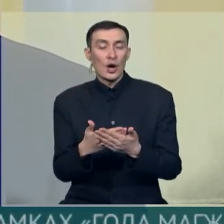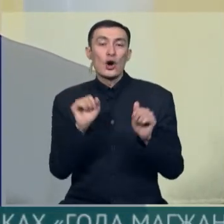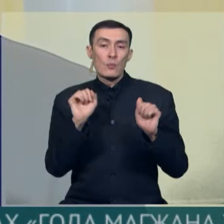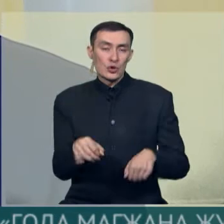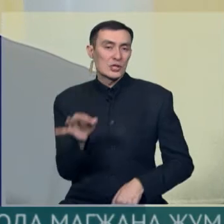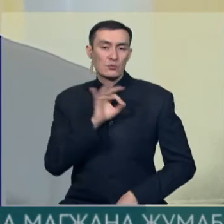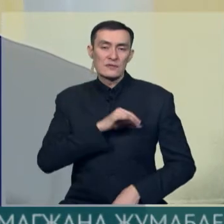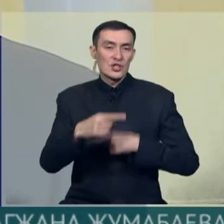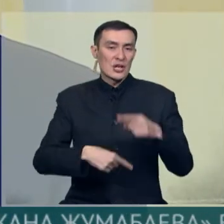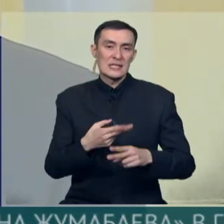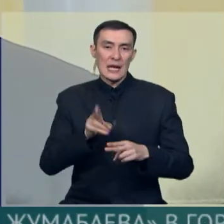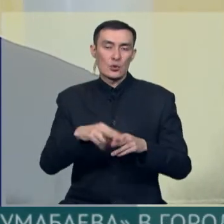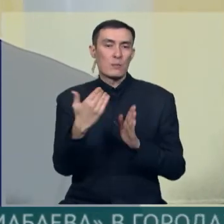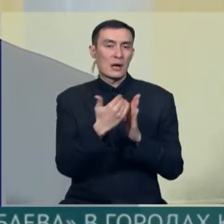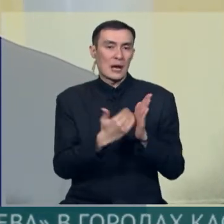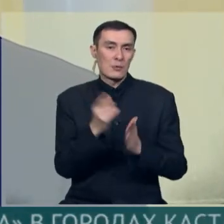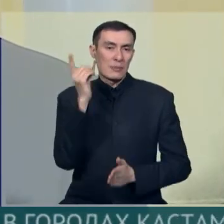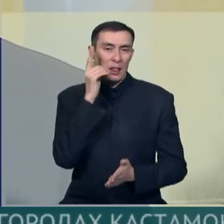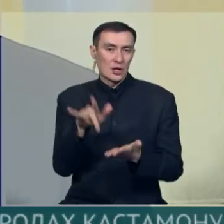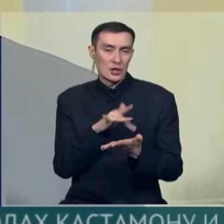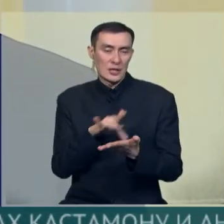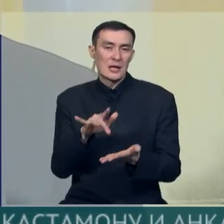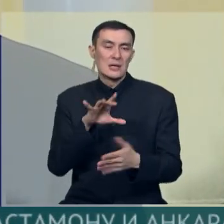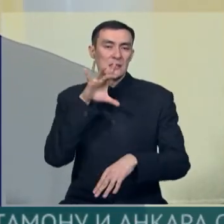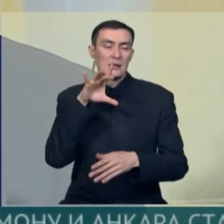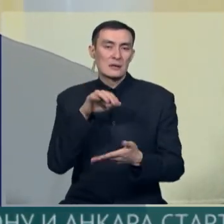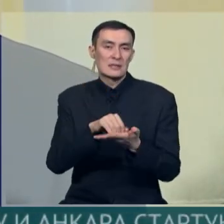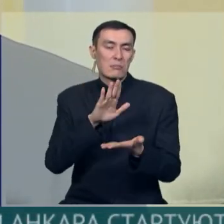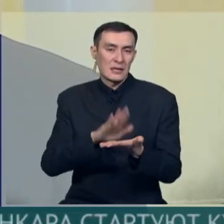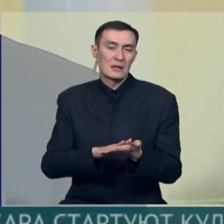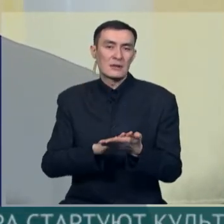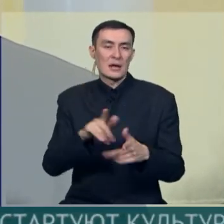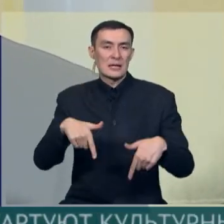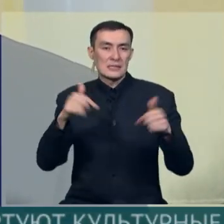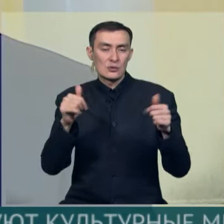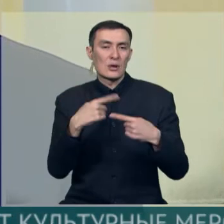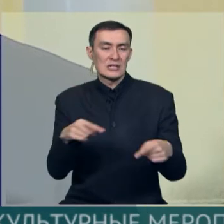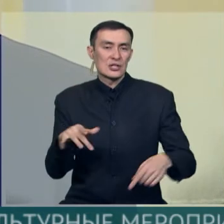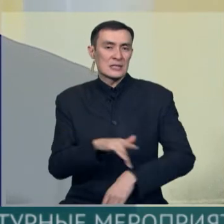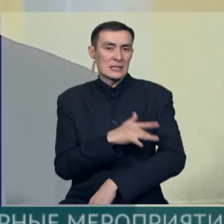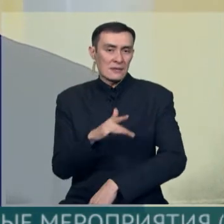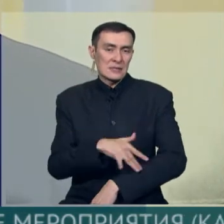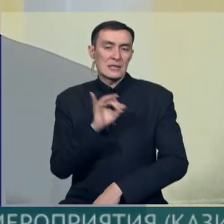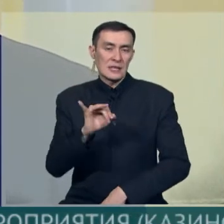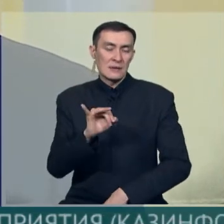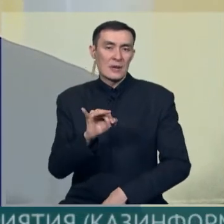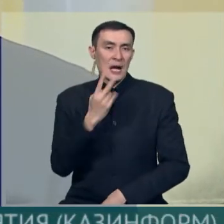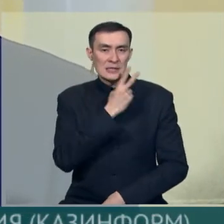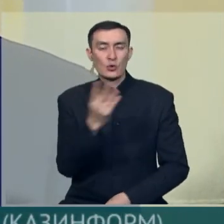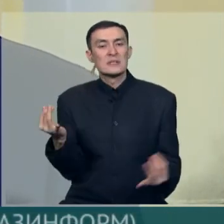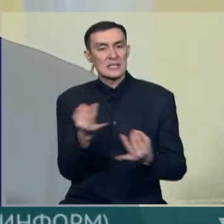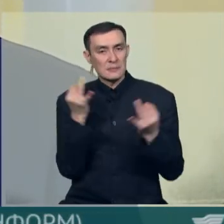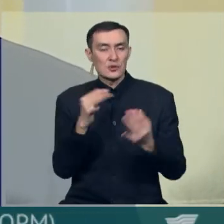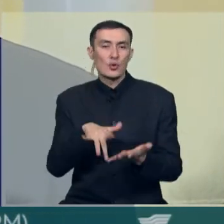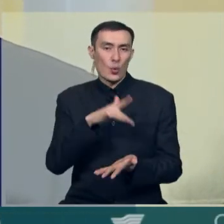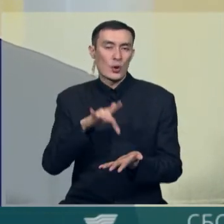сделать через это приложение. Соответственно, забронировать гостиницу, получить различные сервисы и ознакомиться с достопримечательностью вообще с